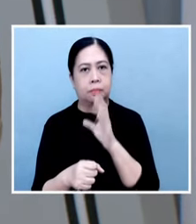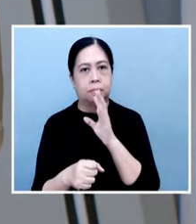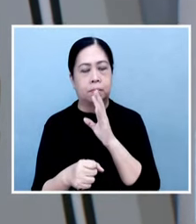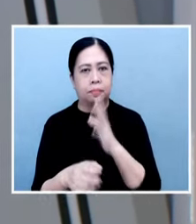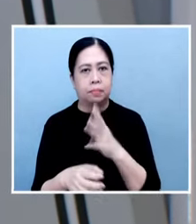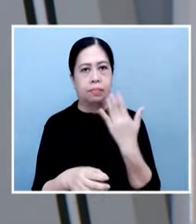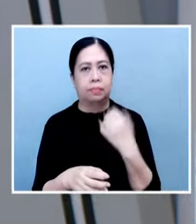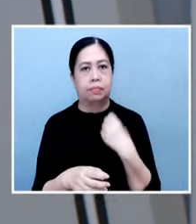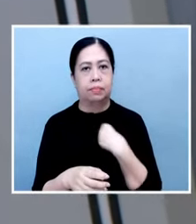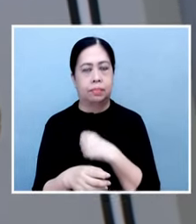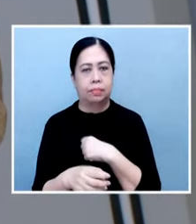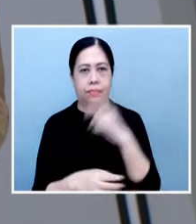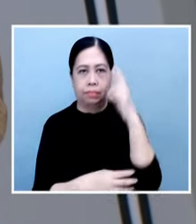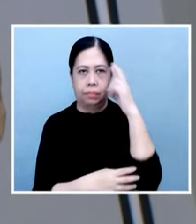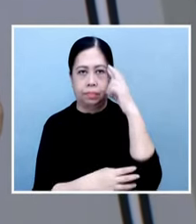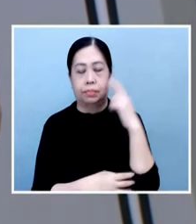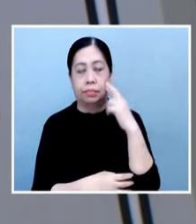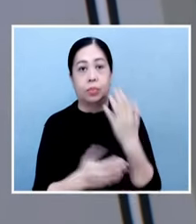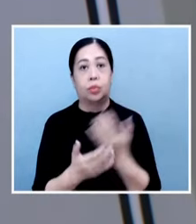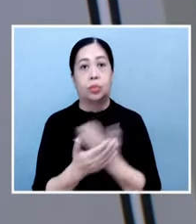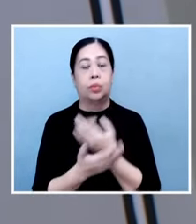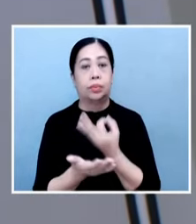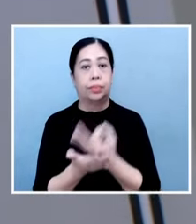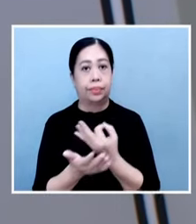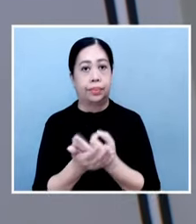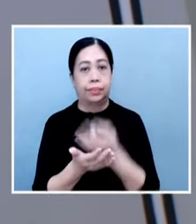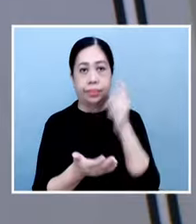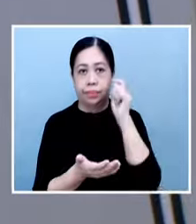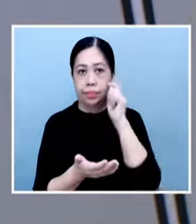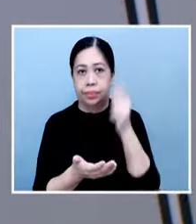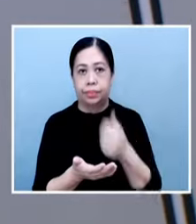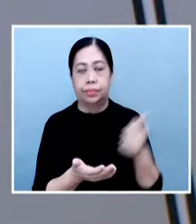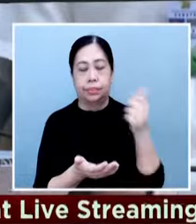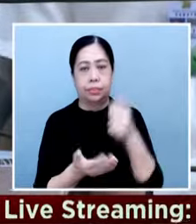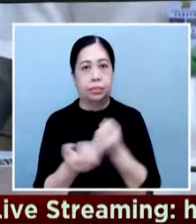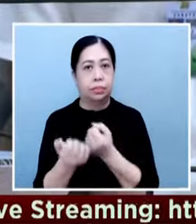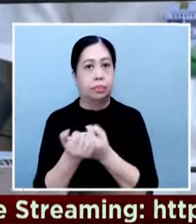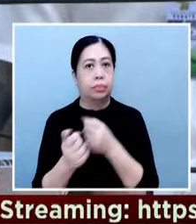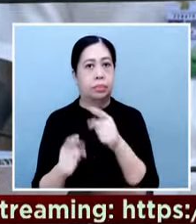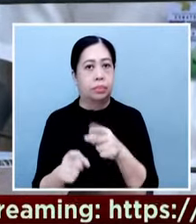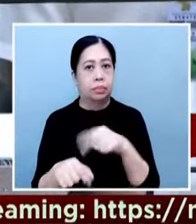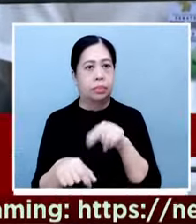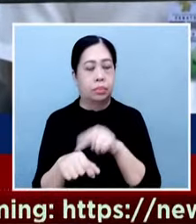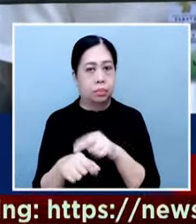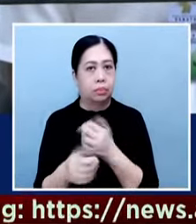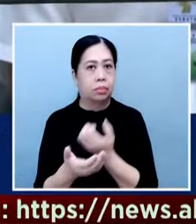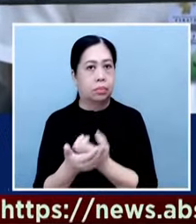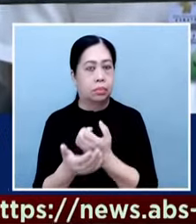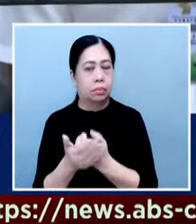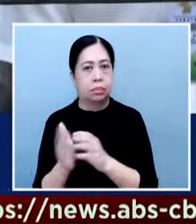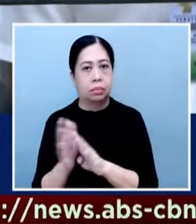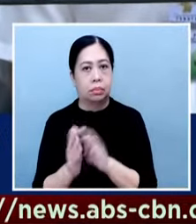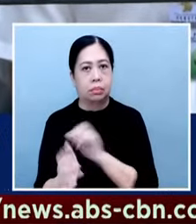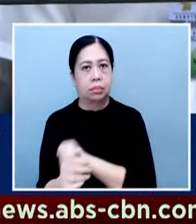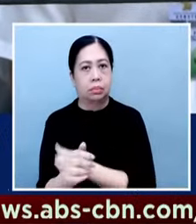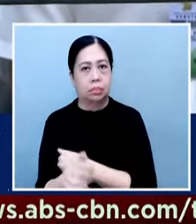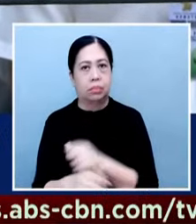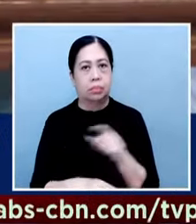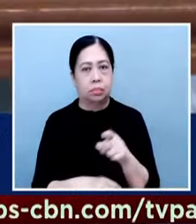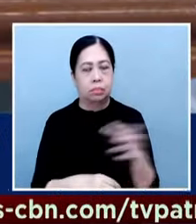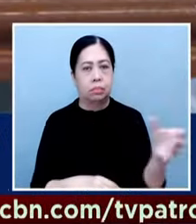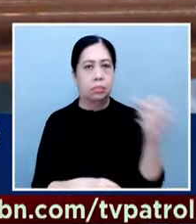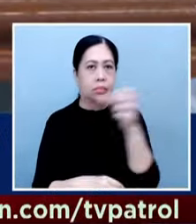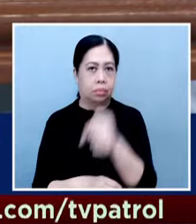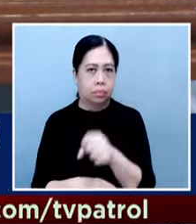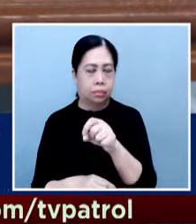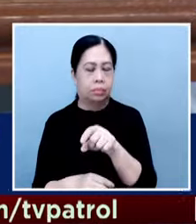Senador Ralph Recto bilang bagong Finance Secretary. Suportado po naman ng National Economic and Development Authority ang